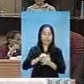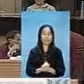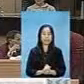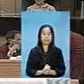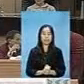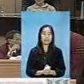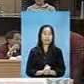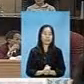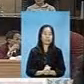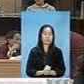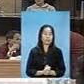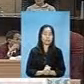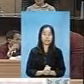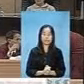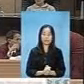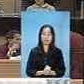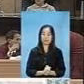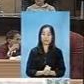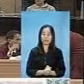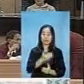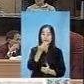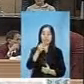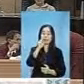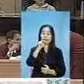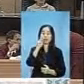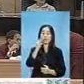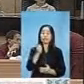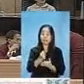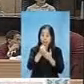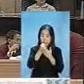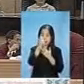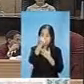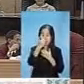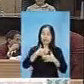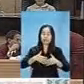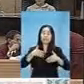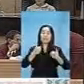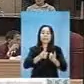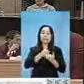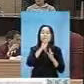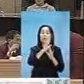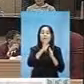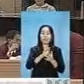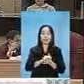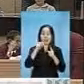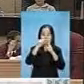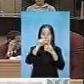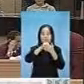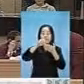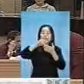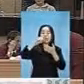ท่านณัฐวุฒิครับไหนๆก็ถอนมาโดยตลอดนะฮะเพื่อความสบายใจของท่านนิพิษฮะถอนให้ท่าน